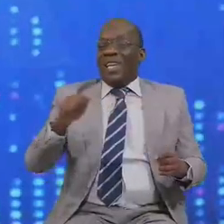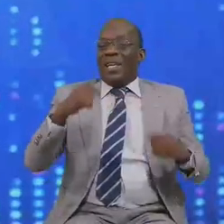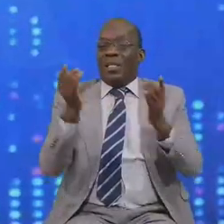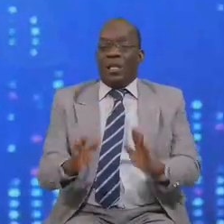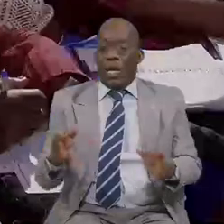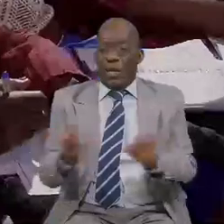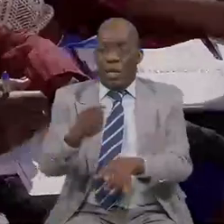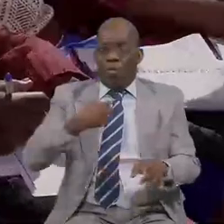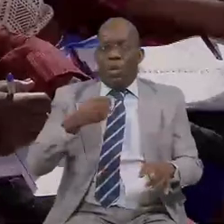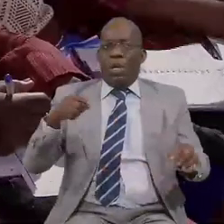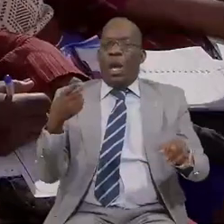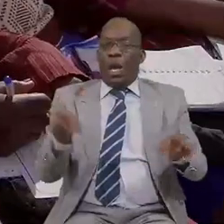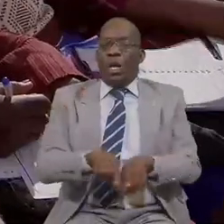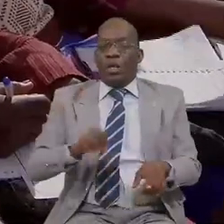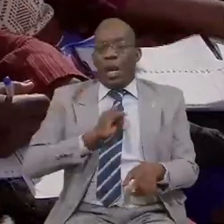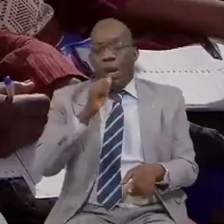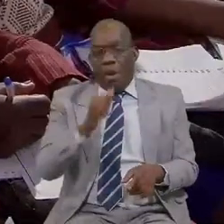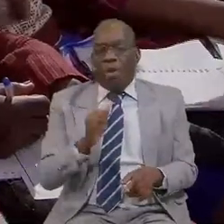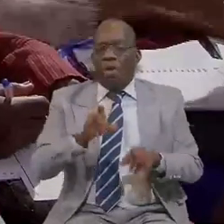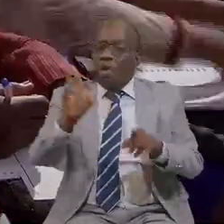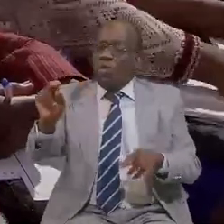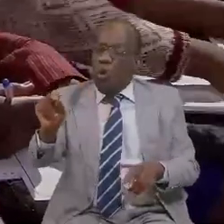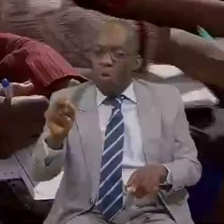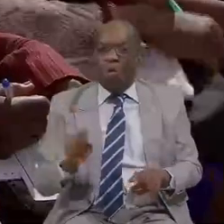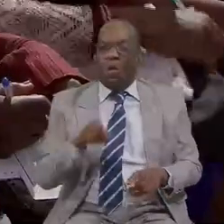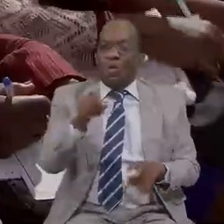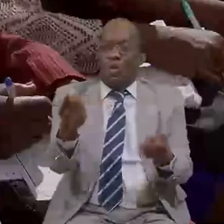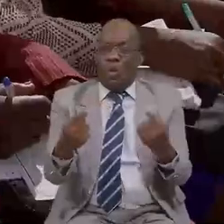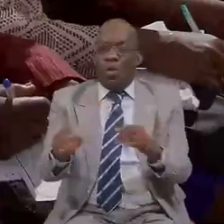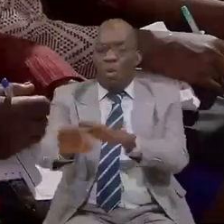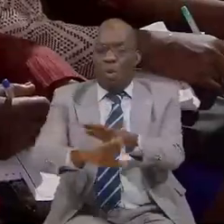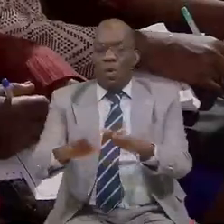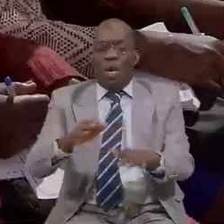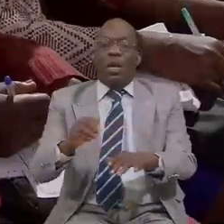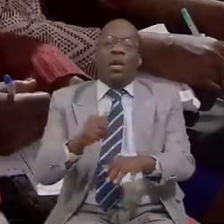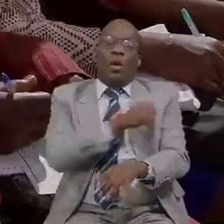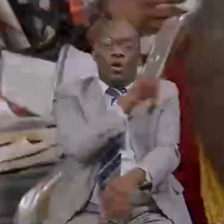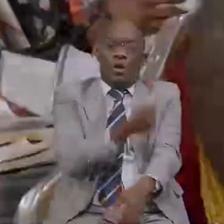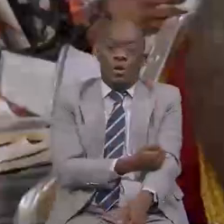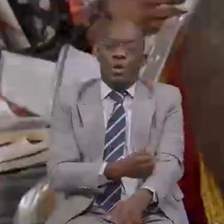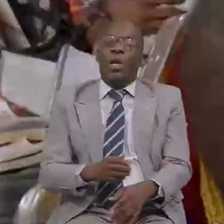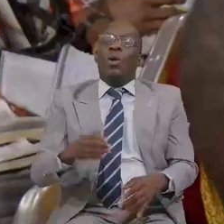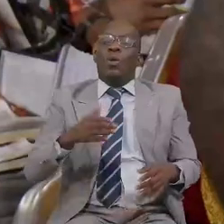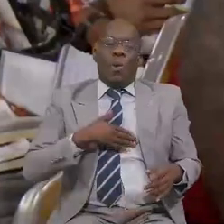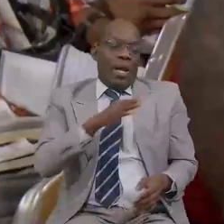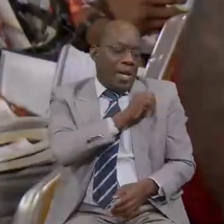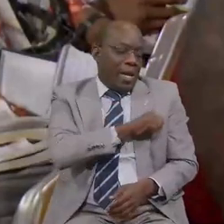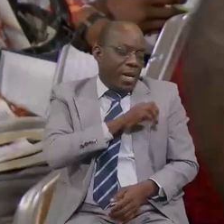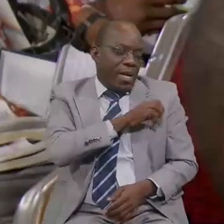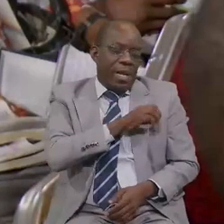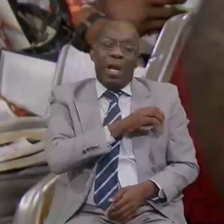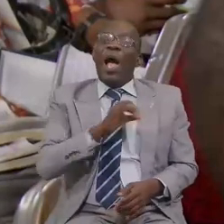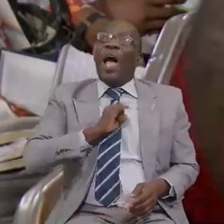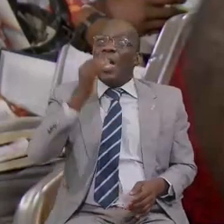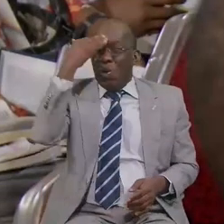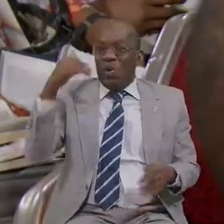Non. Tu viens sous l'autorité. Mon caractère, je sais. Oh, que ça souille.